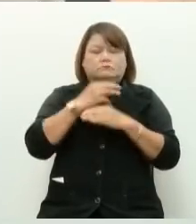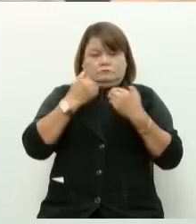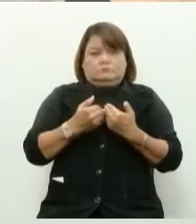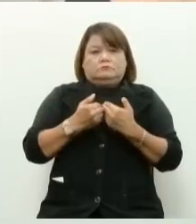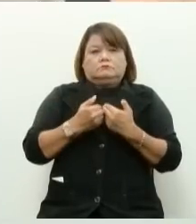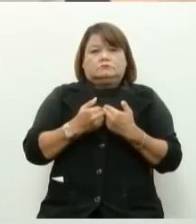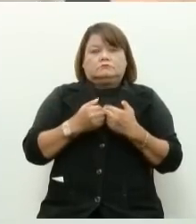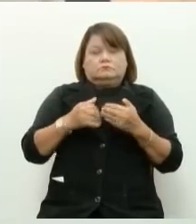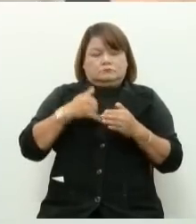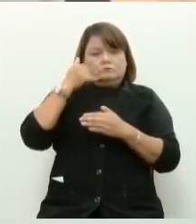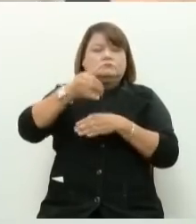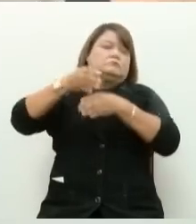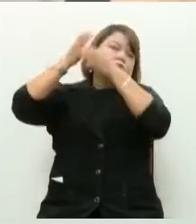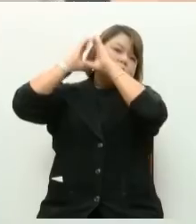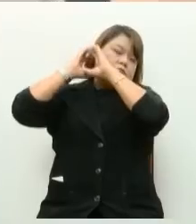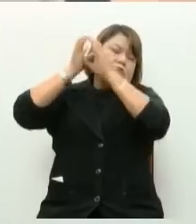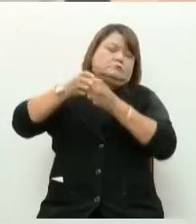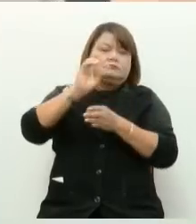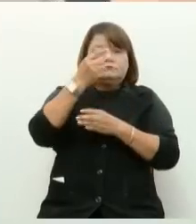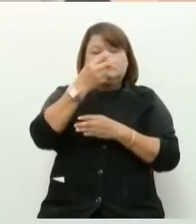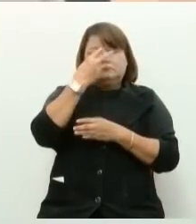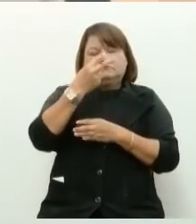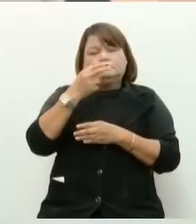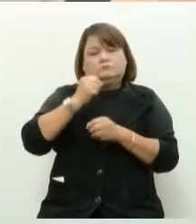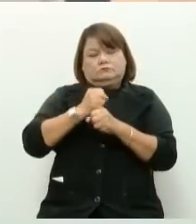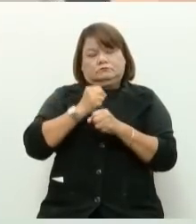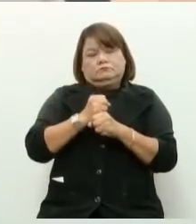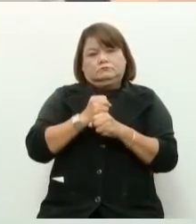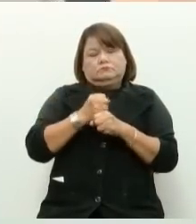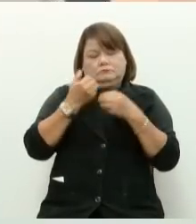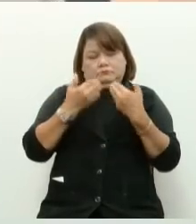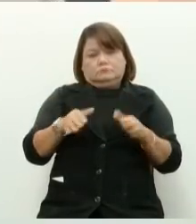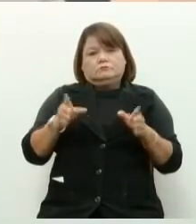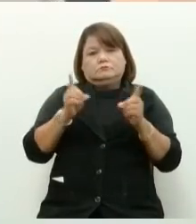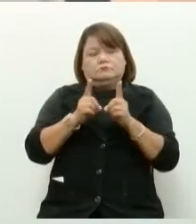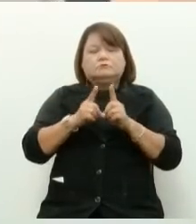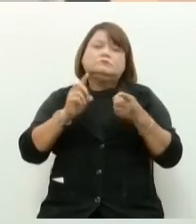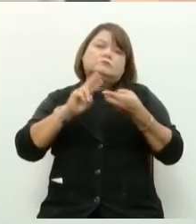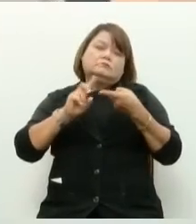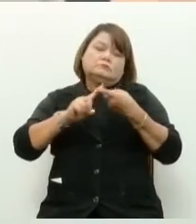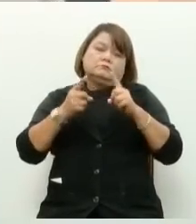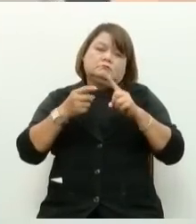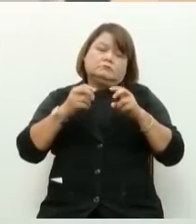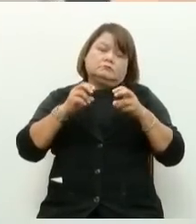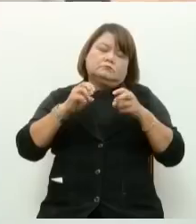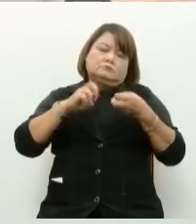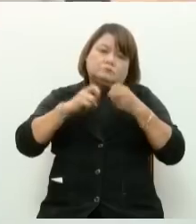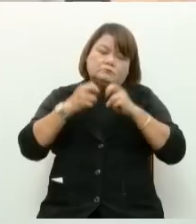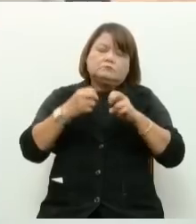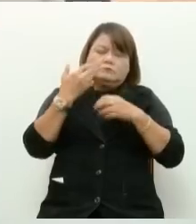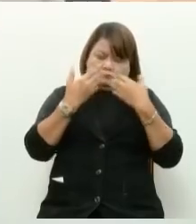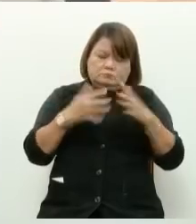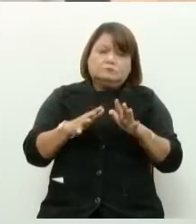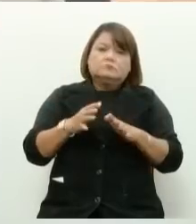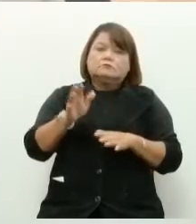เป็นการมาทบทวนกันอีกครั้งหลังจากที่พวกเราได้ลงมือปฏิบัติและพบเจอกับปัญหาบาบ้างแล้วนะคะจึง